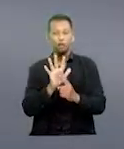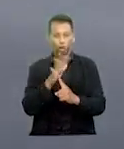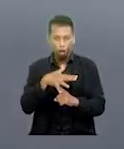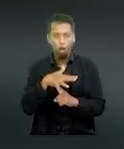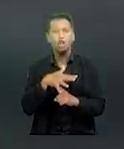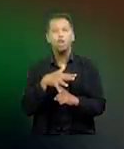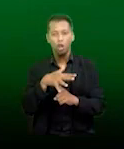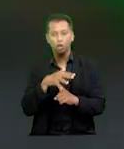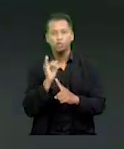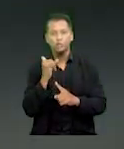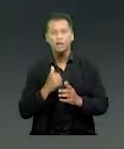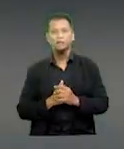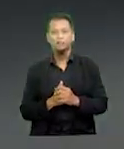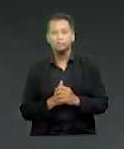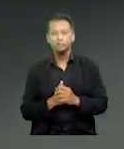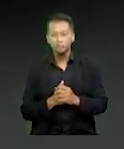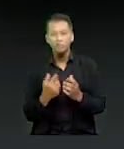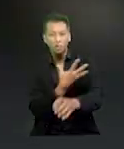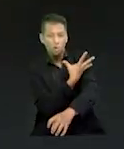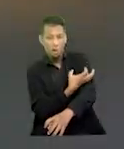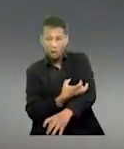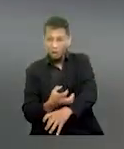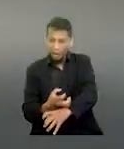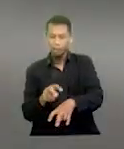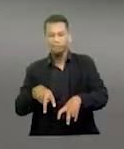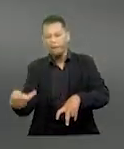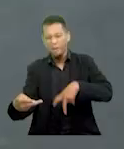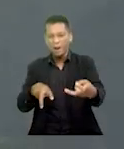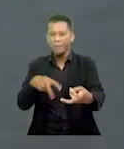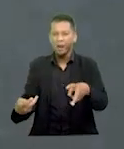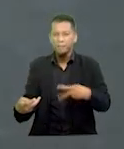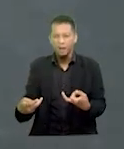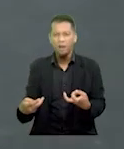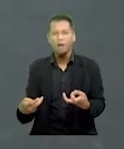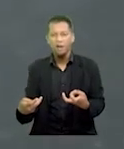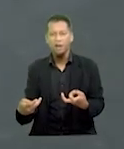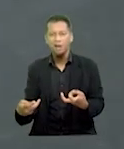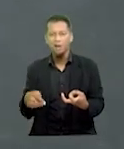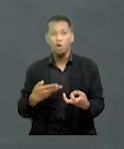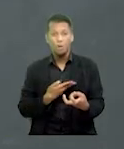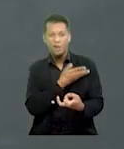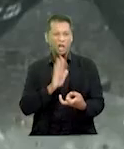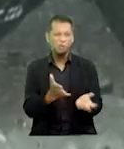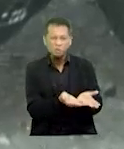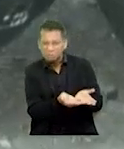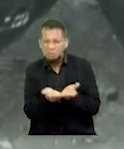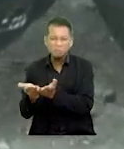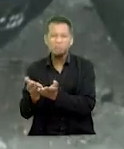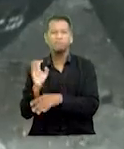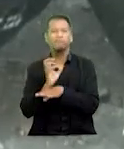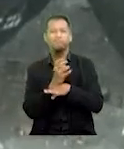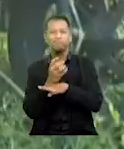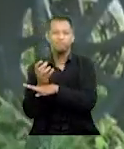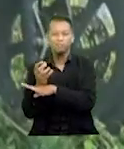motor tergeletak, beberapa di antaranya dievakuasi petugas dan warga ke ambulan. Kecelakaan ini melibatkan satu mobil, 10 motor,